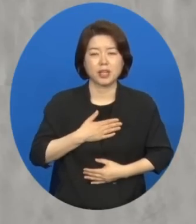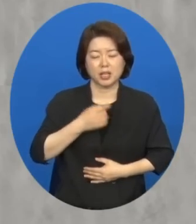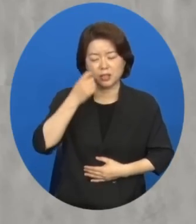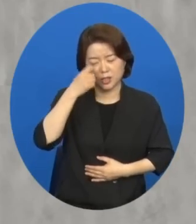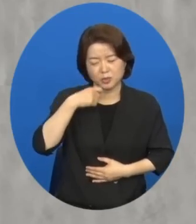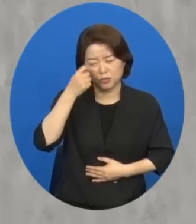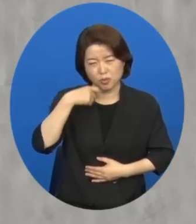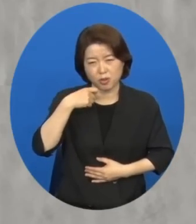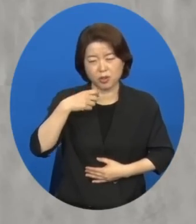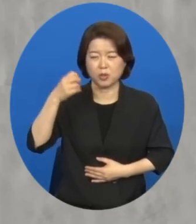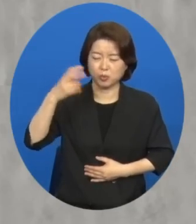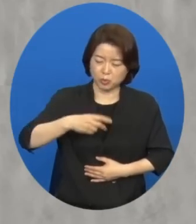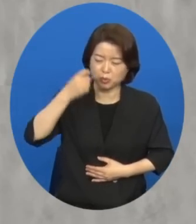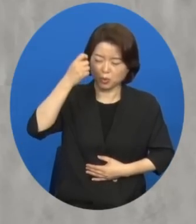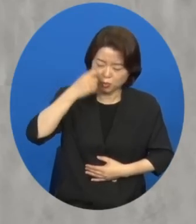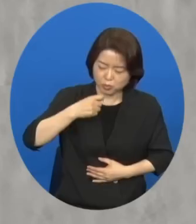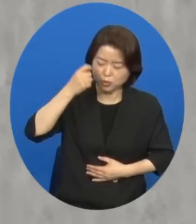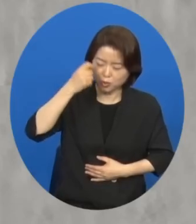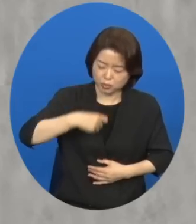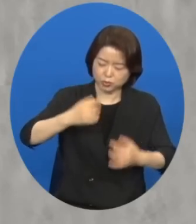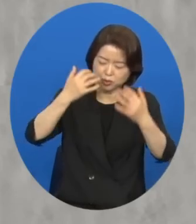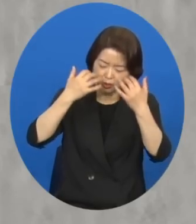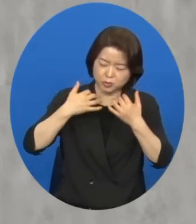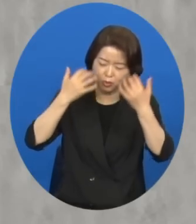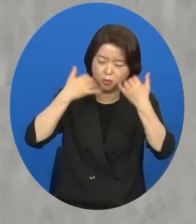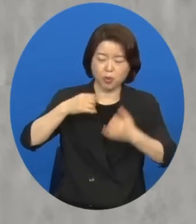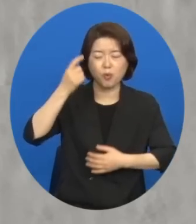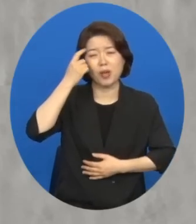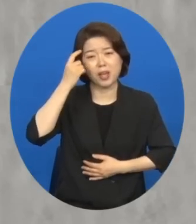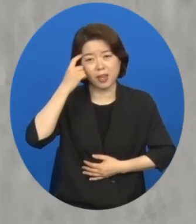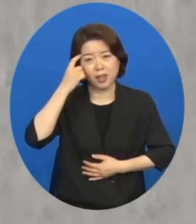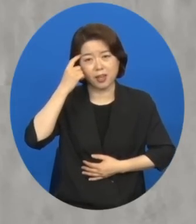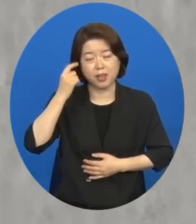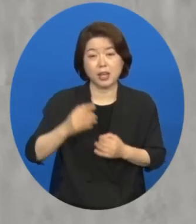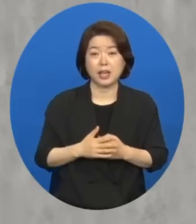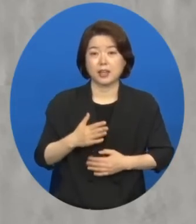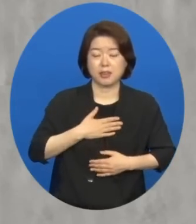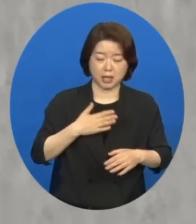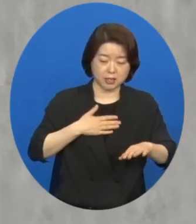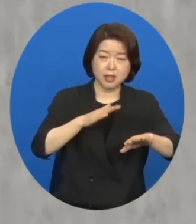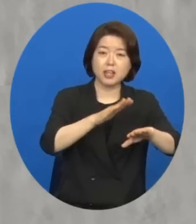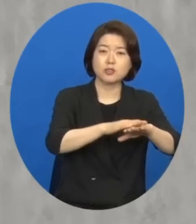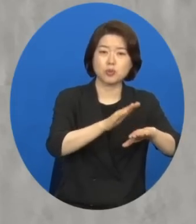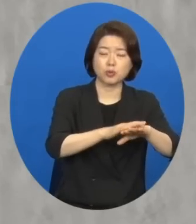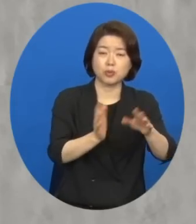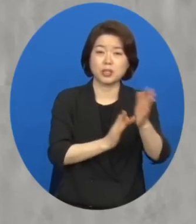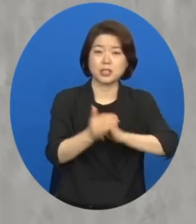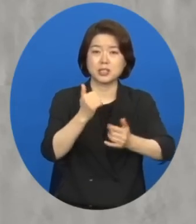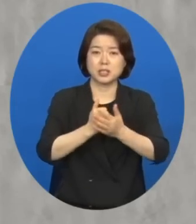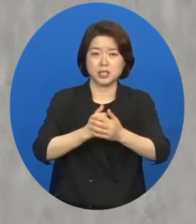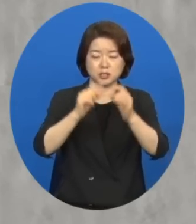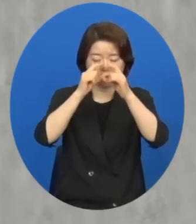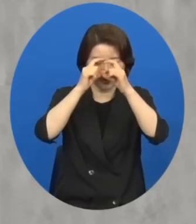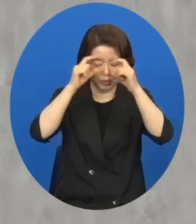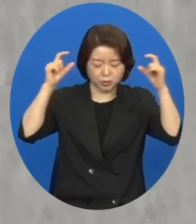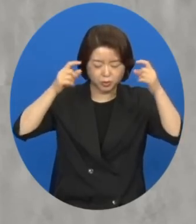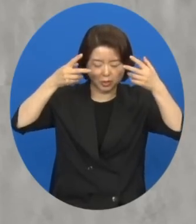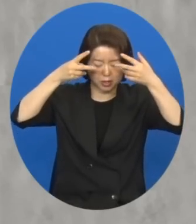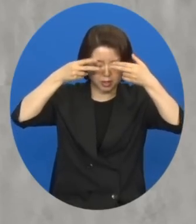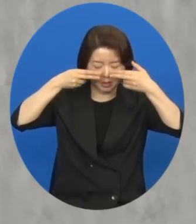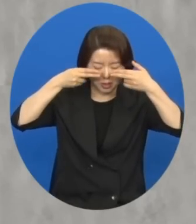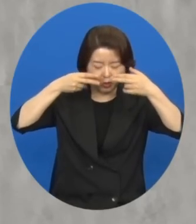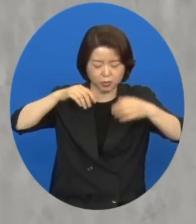울었다. 또 울고 울었다. 왜 그리 울었을까? 나는 내 손으로 예수님의 눈을 닫으며